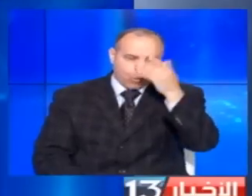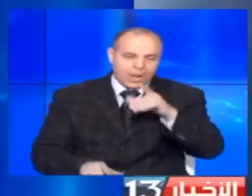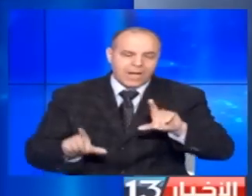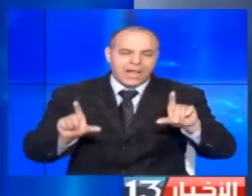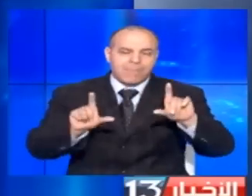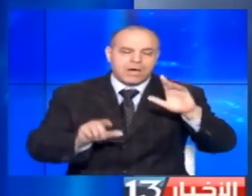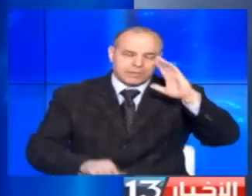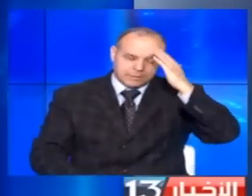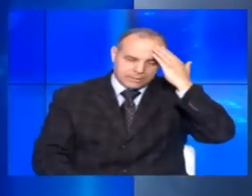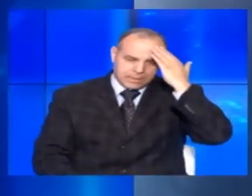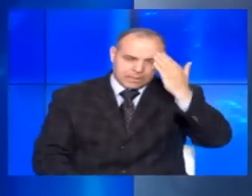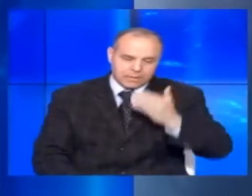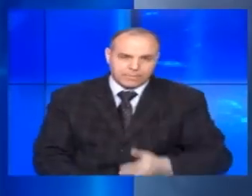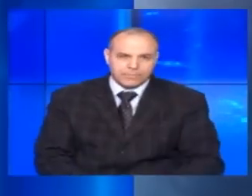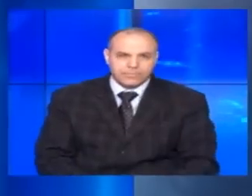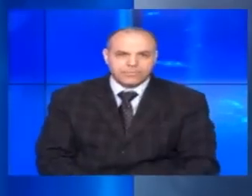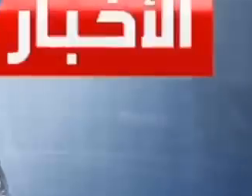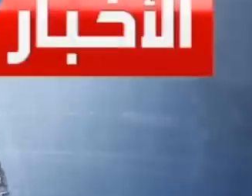الاخبار الى